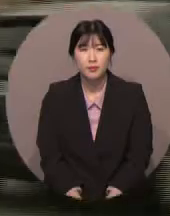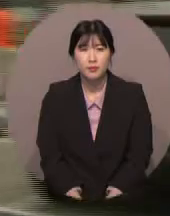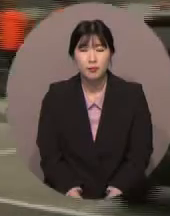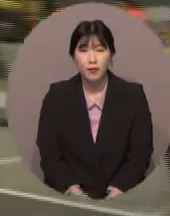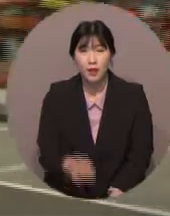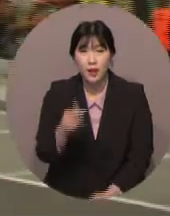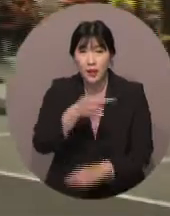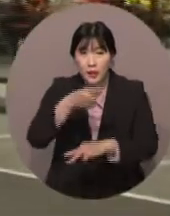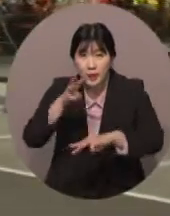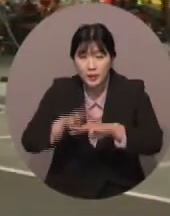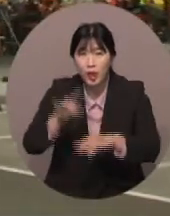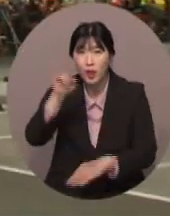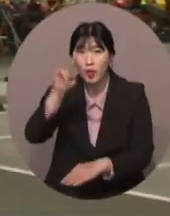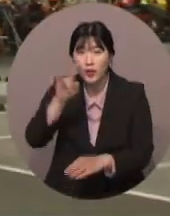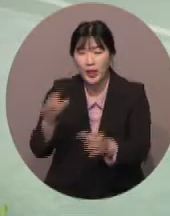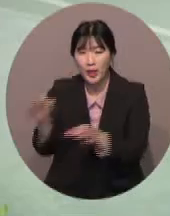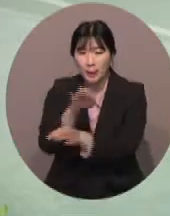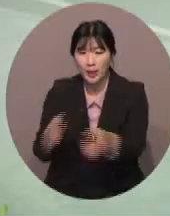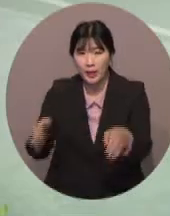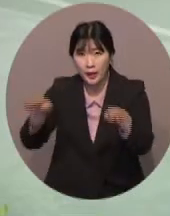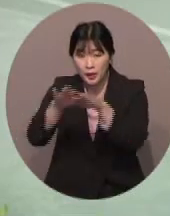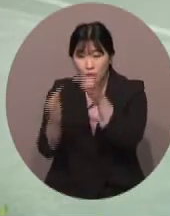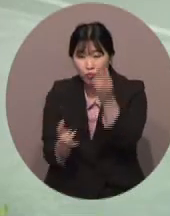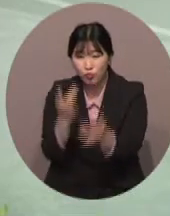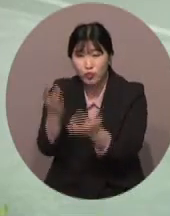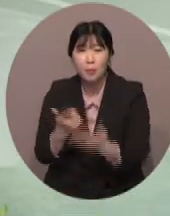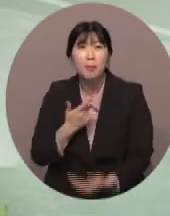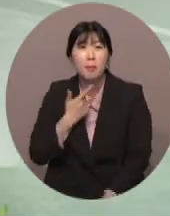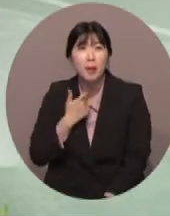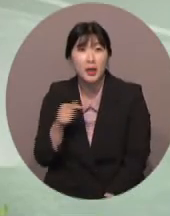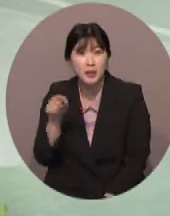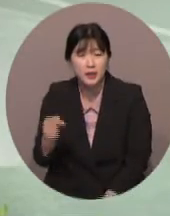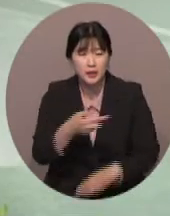8명의 사상자를 낸 대전 현대아울렛 화재 대전지방고용노동청은